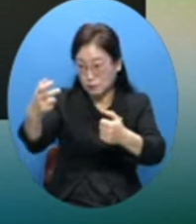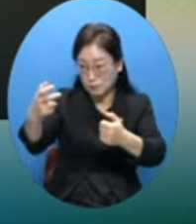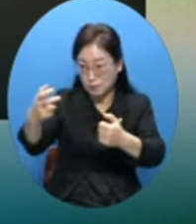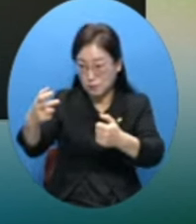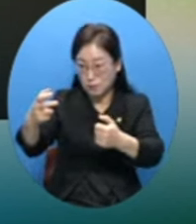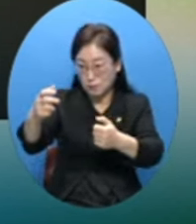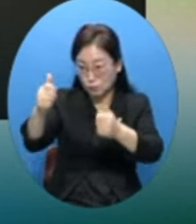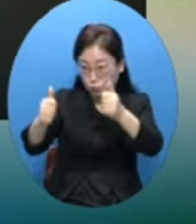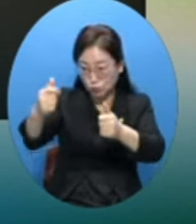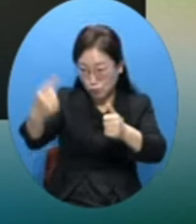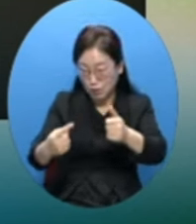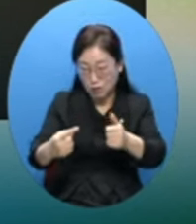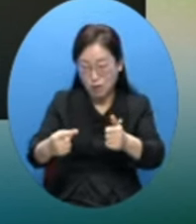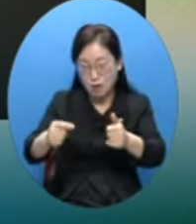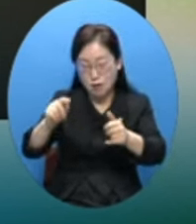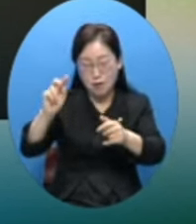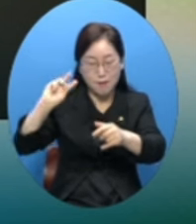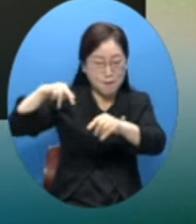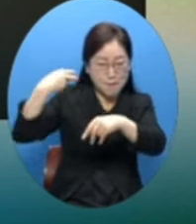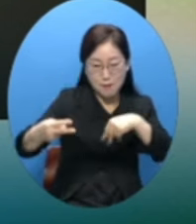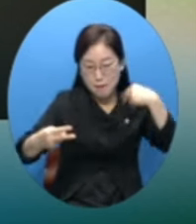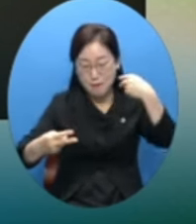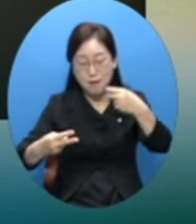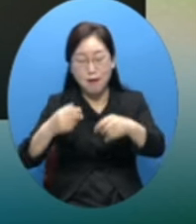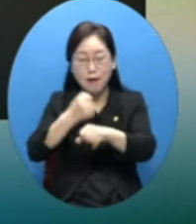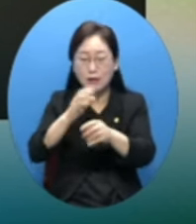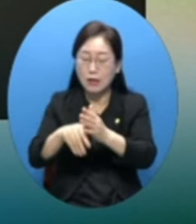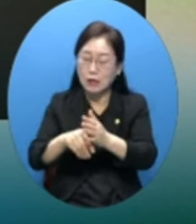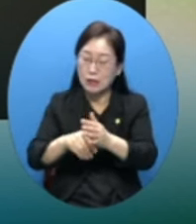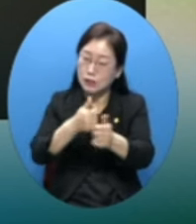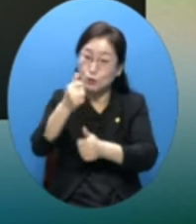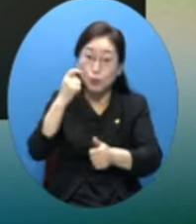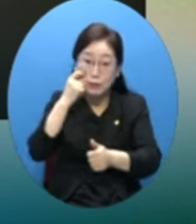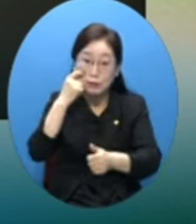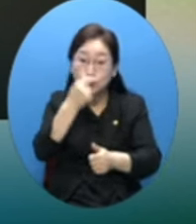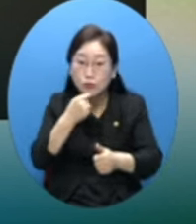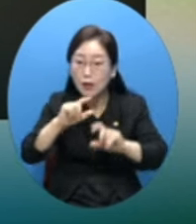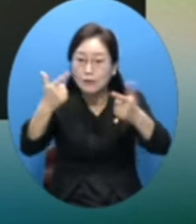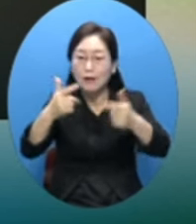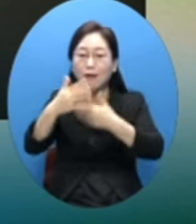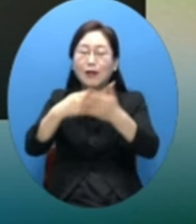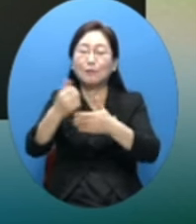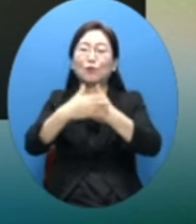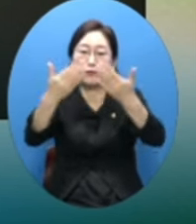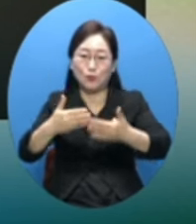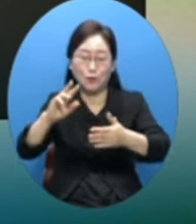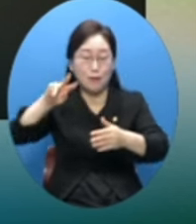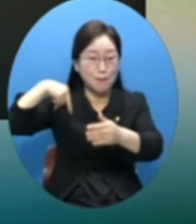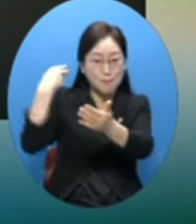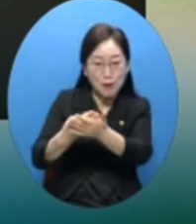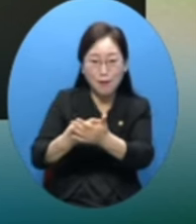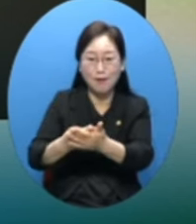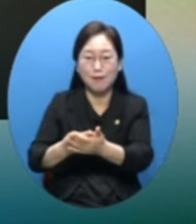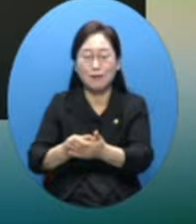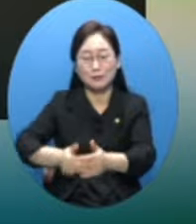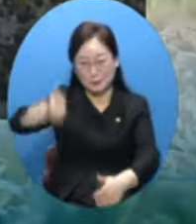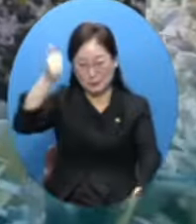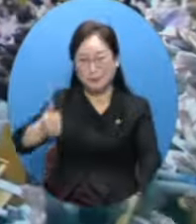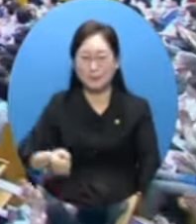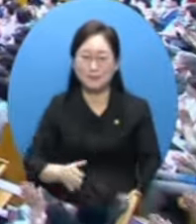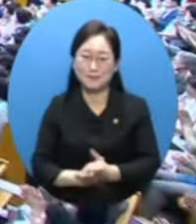이거는 이겨낼 수가 없습니다. 그러나 하나님이 도와주셔서 그날 이겨내더라고요. 할렐루야!